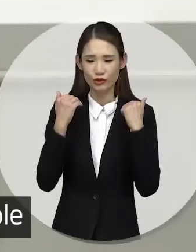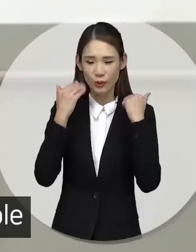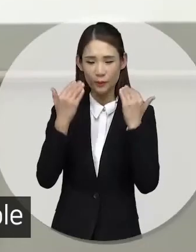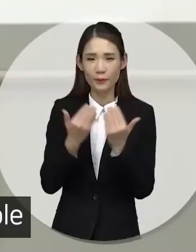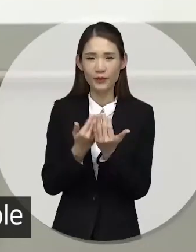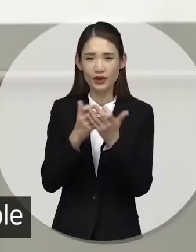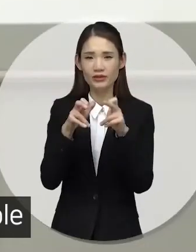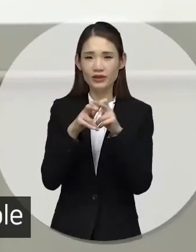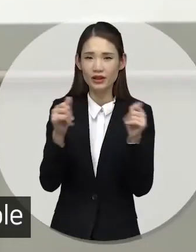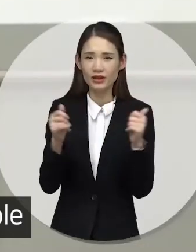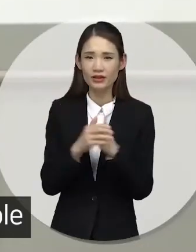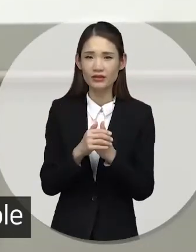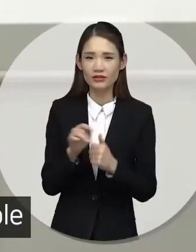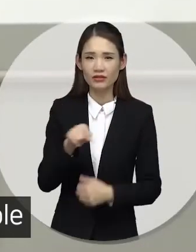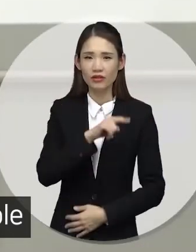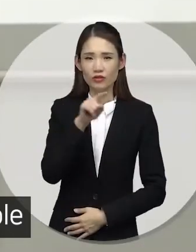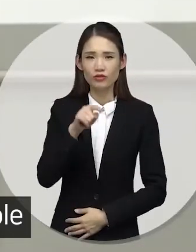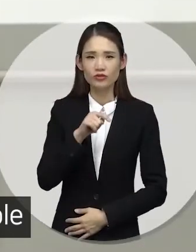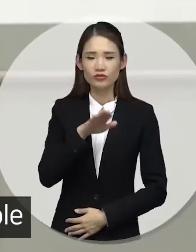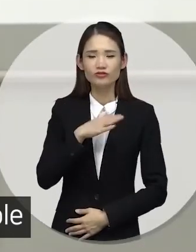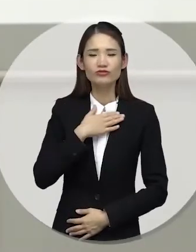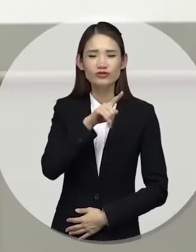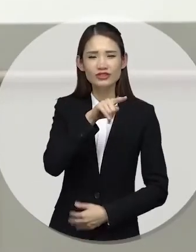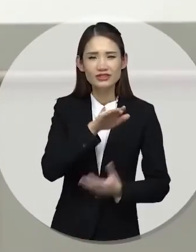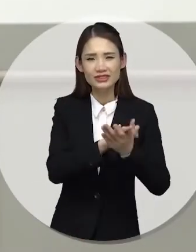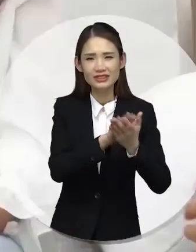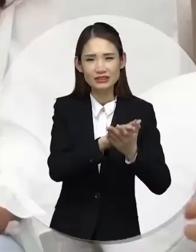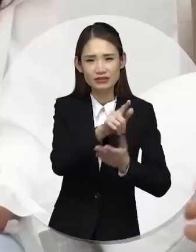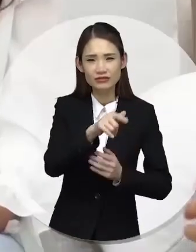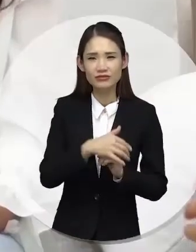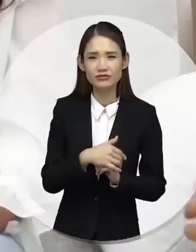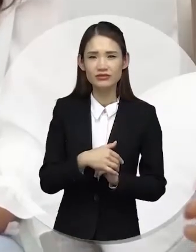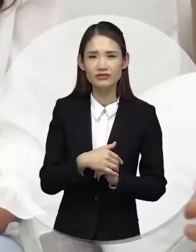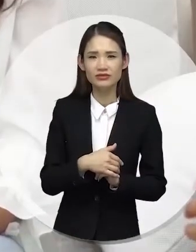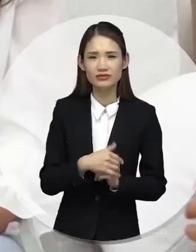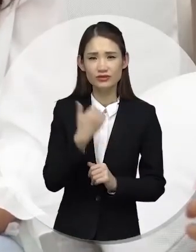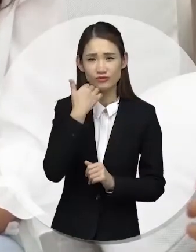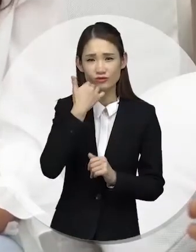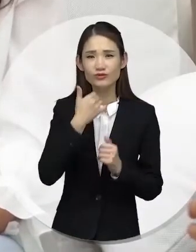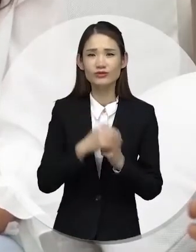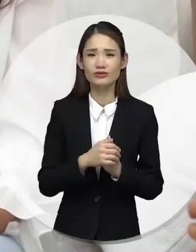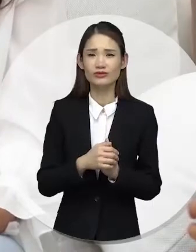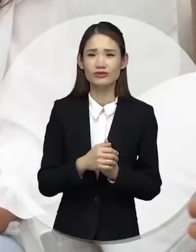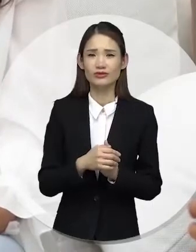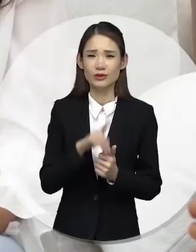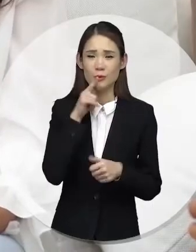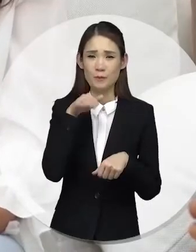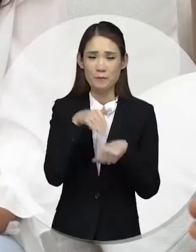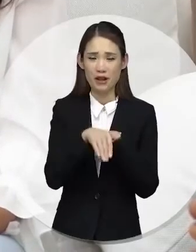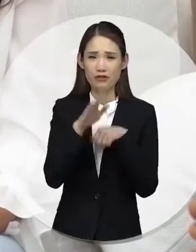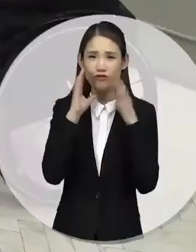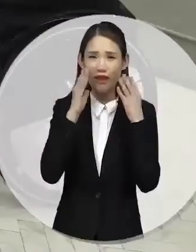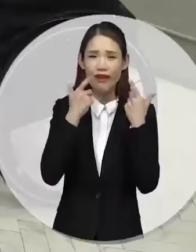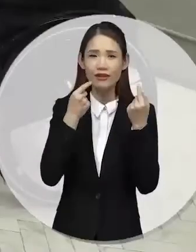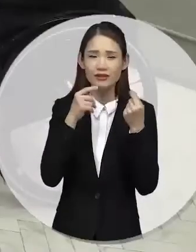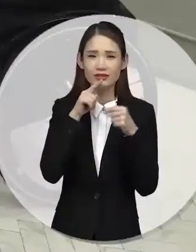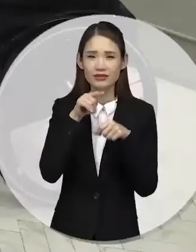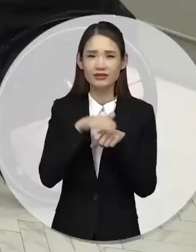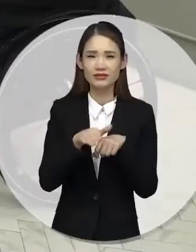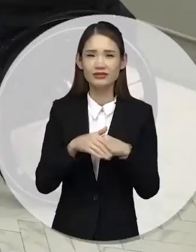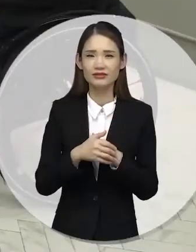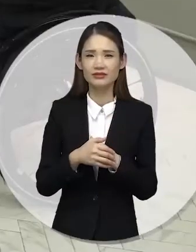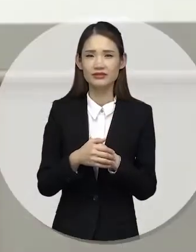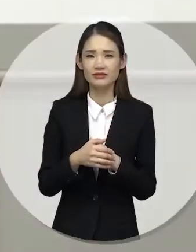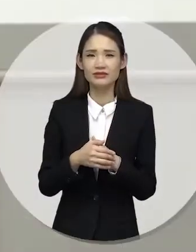발달 장애인 분들한테 항상 우리 친구는 맞아요. 말투도 애기스럽고 우리